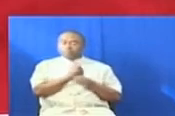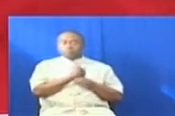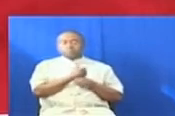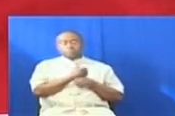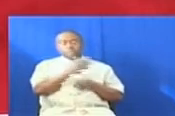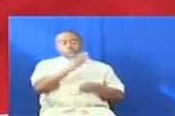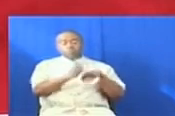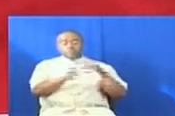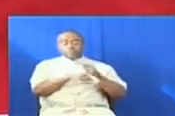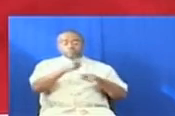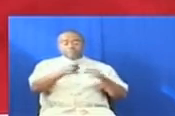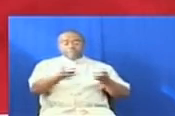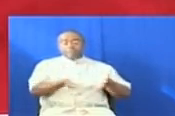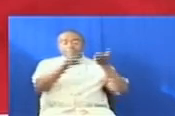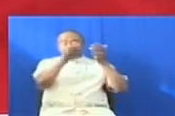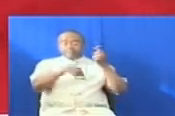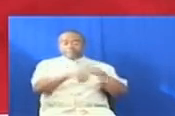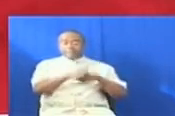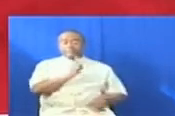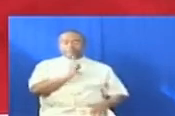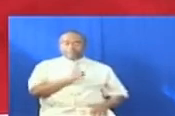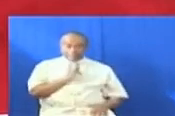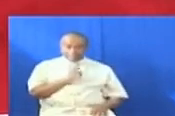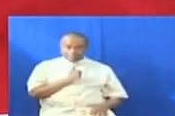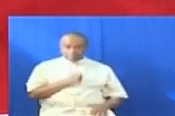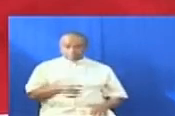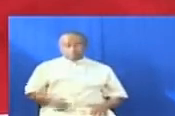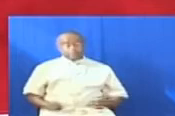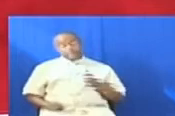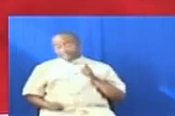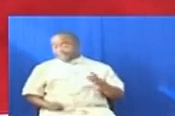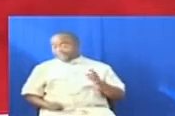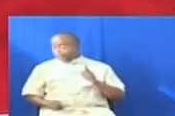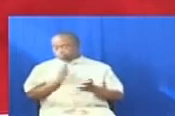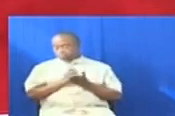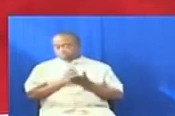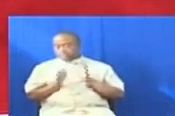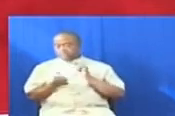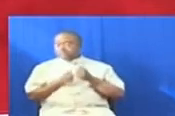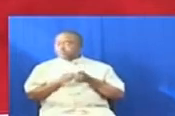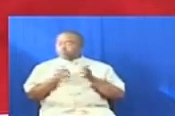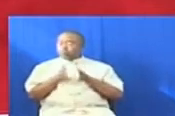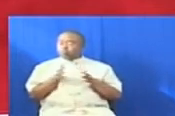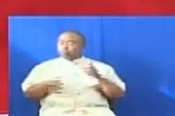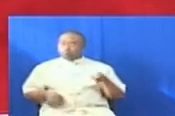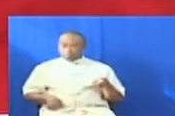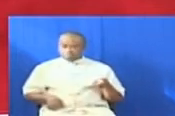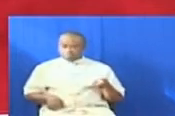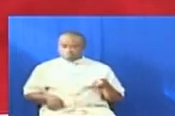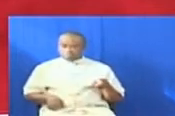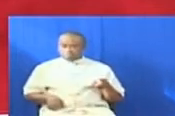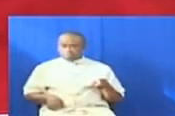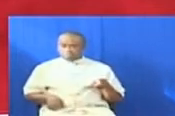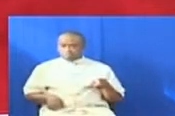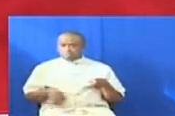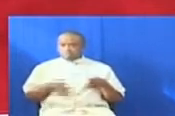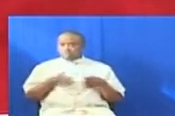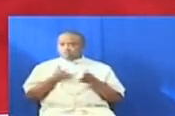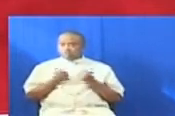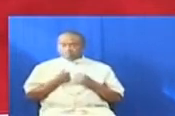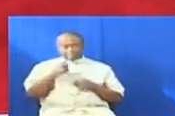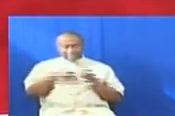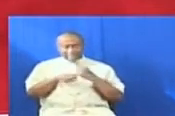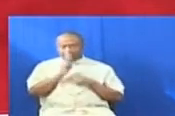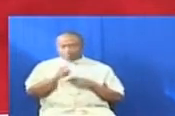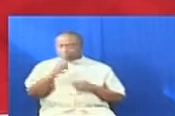ya maendeleo ndani ya TAMISEMI. Na pia hili linakuwa ni tatizo kubwa kwa sana, kwa sababu linasababisha kuwa na hoja kwenye